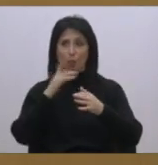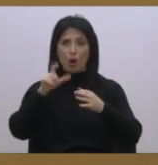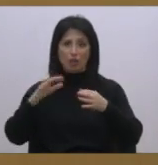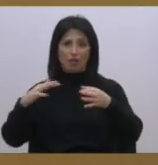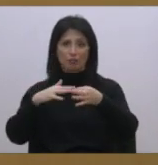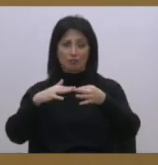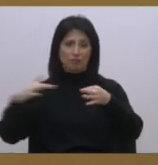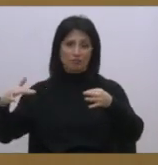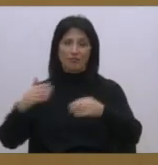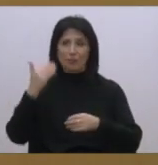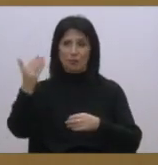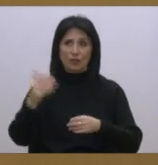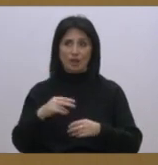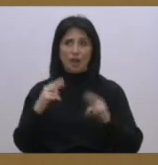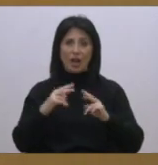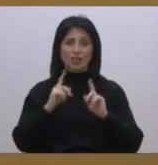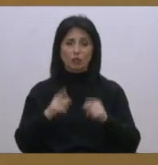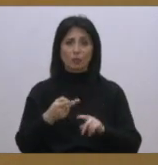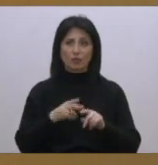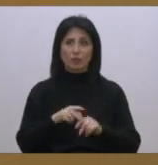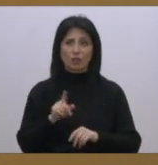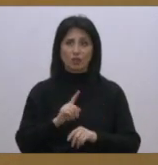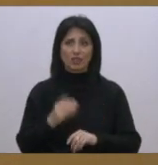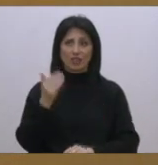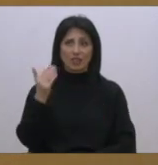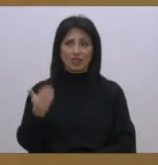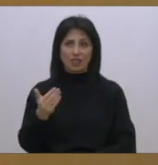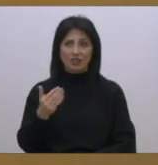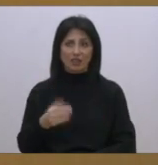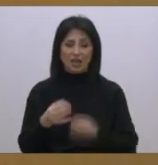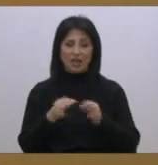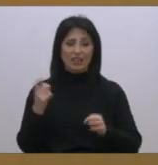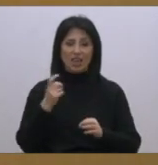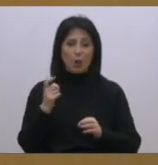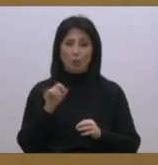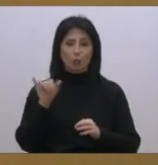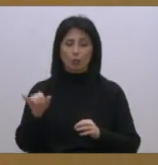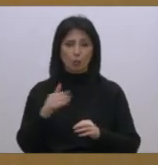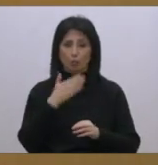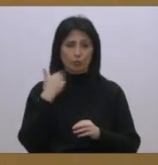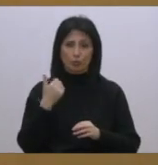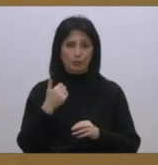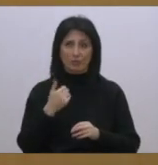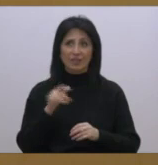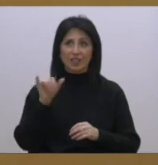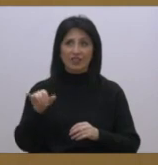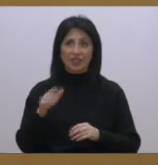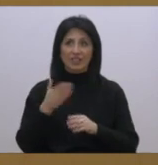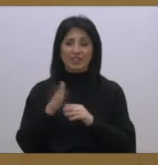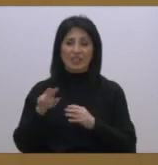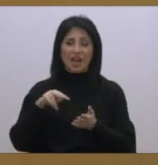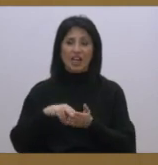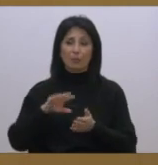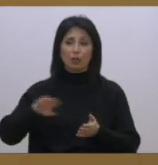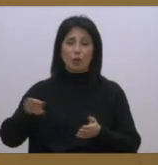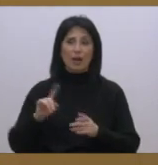ხართ და მეორე მხრივ ადასტურებს იმას, რომ თქვენი დამოუკიდებლობა არ გაიშვას. და თქვენი ცალკე მდგომობა